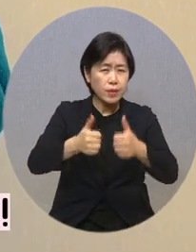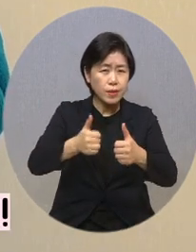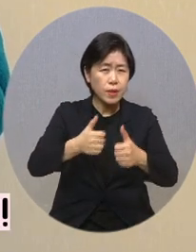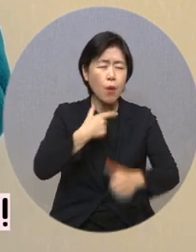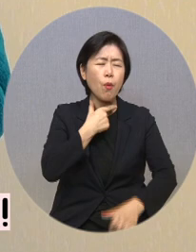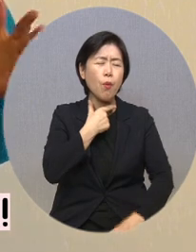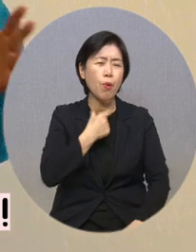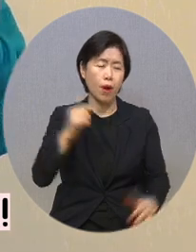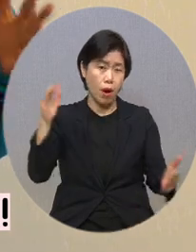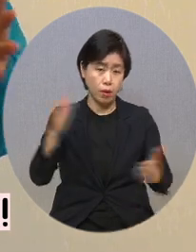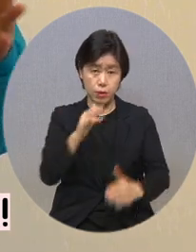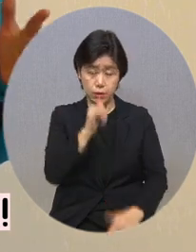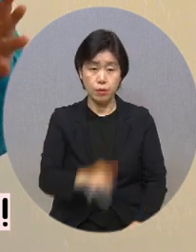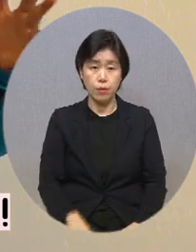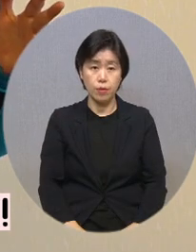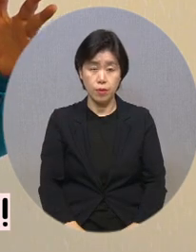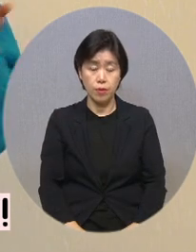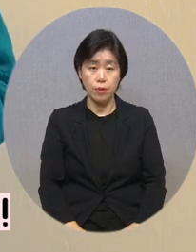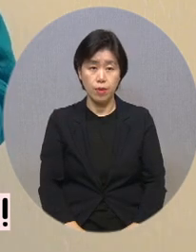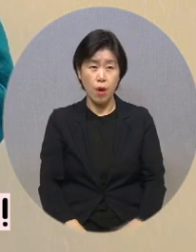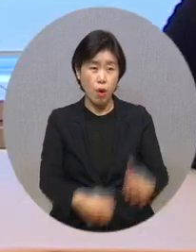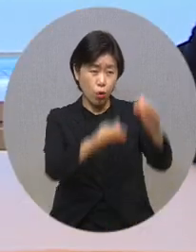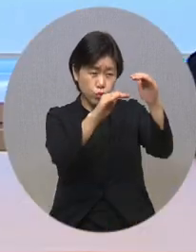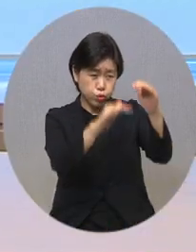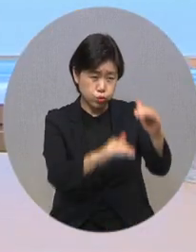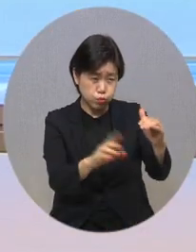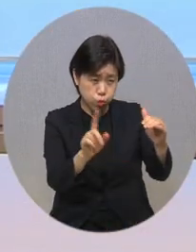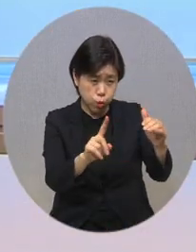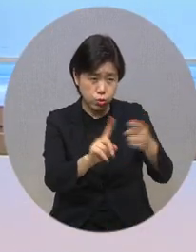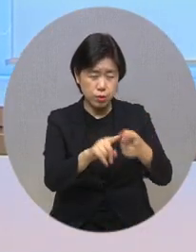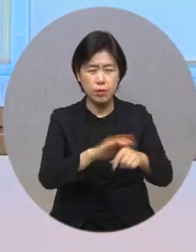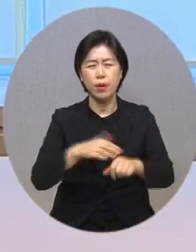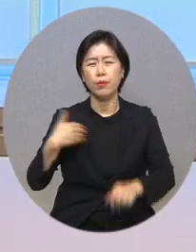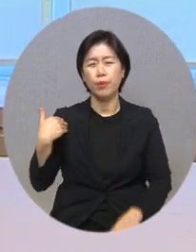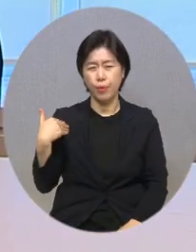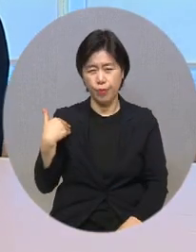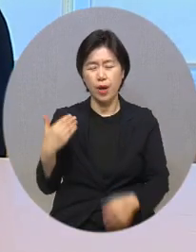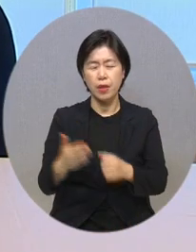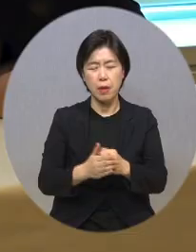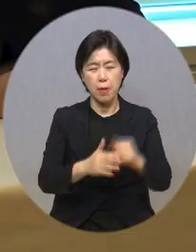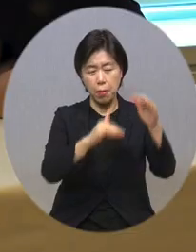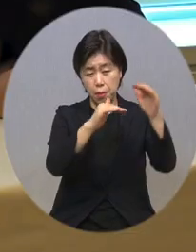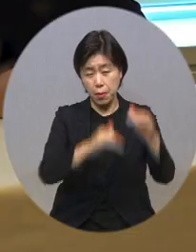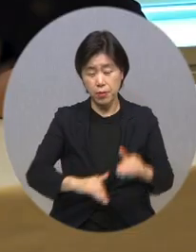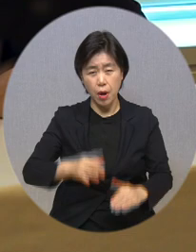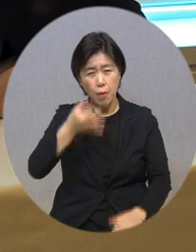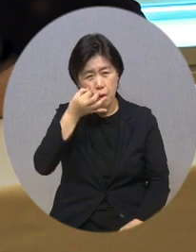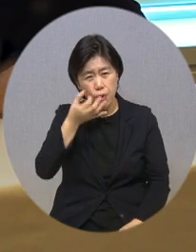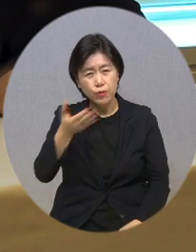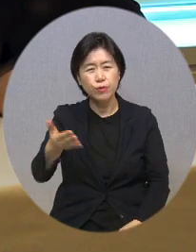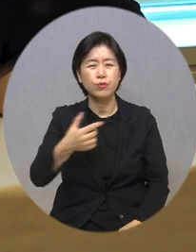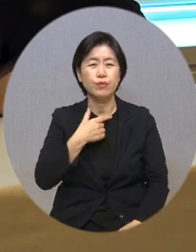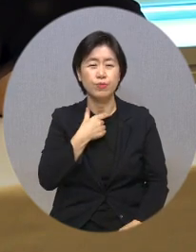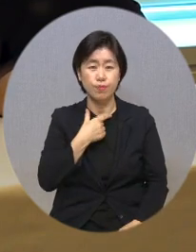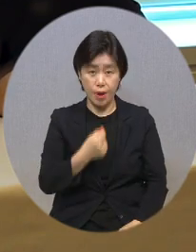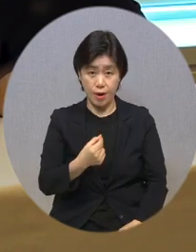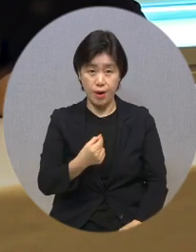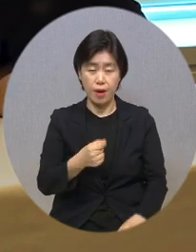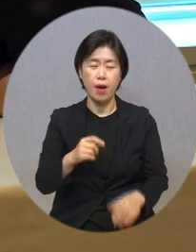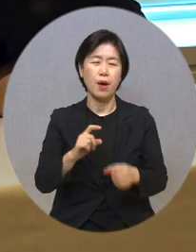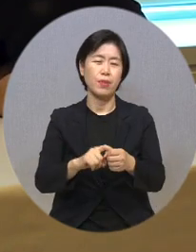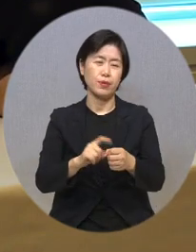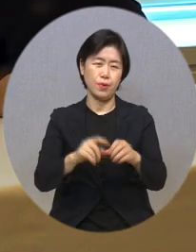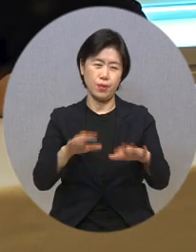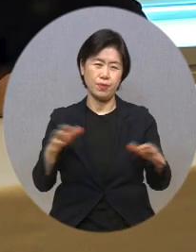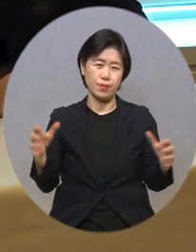지망하는 학생들 있잖아요. 어떻게 하는지 모르잖아요. 아, 그럴 수 있겠구나. 네, 그 과정을 가상으로 좀 보여드리고 싶어서